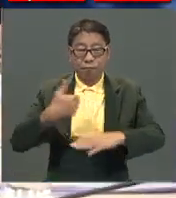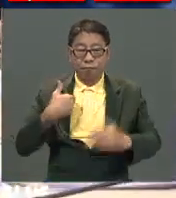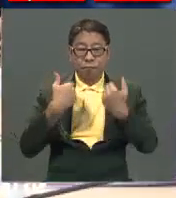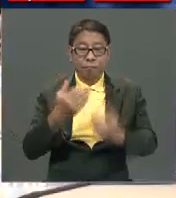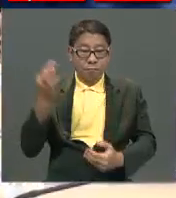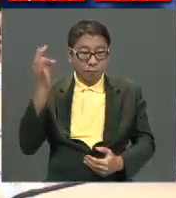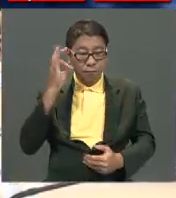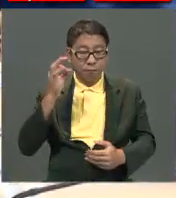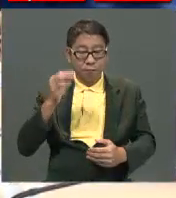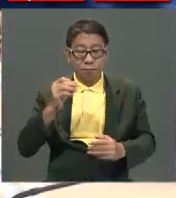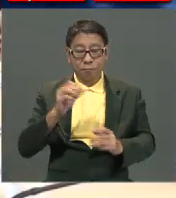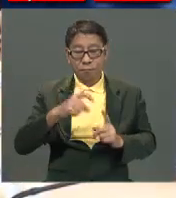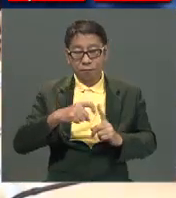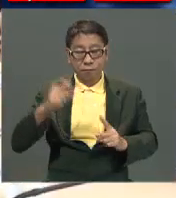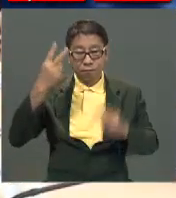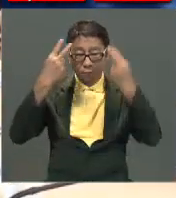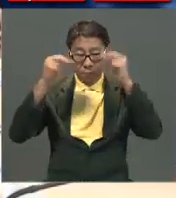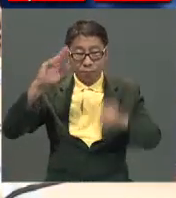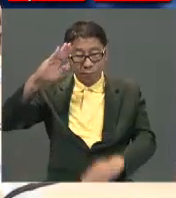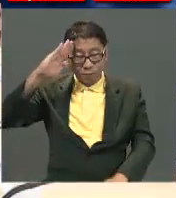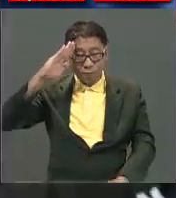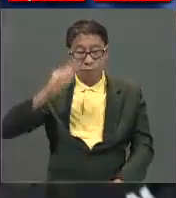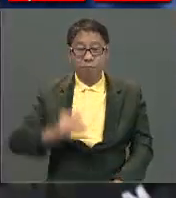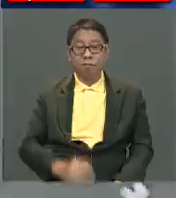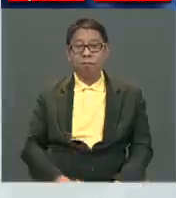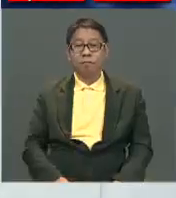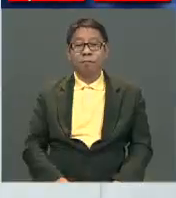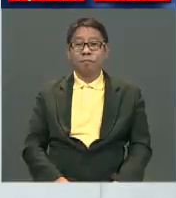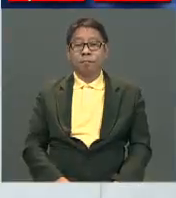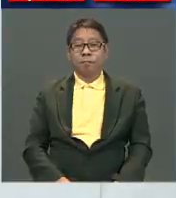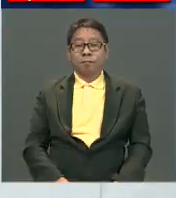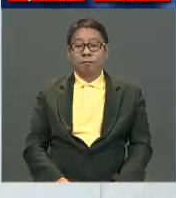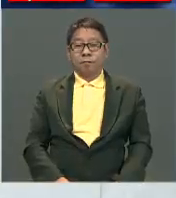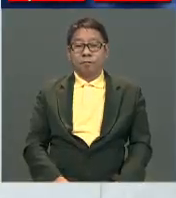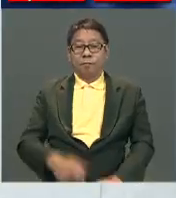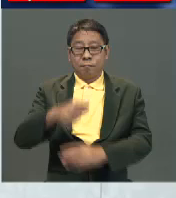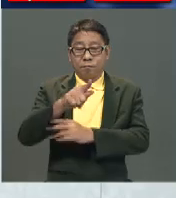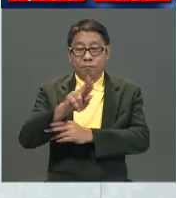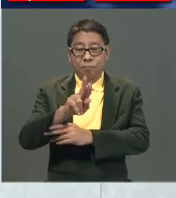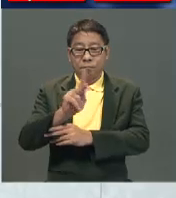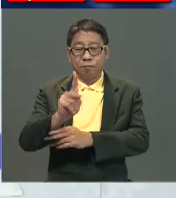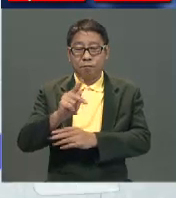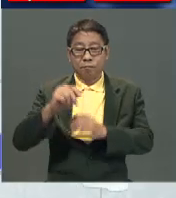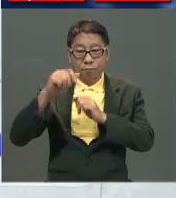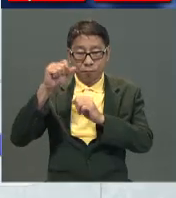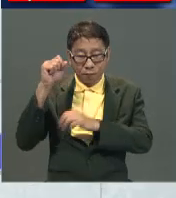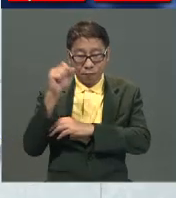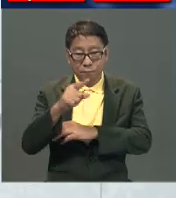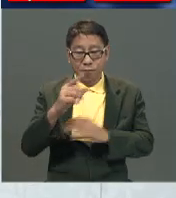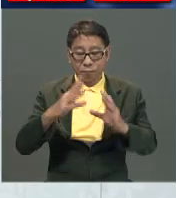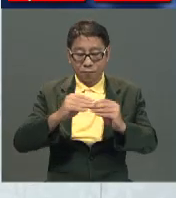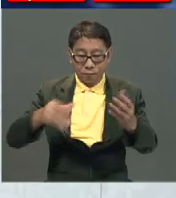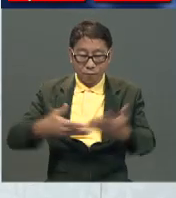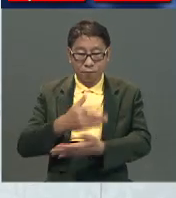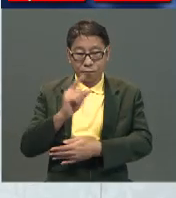ค่ะฟังคำยืนยันจากท่านนายกรัฐมนตรีกันค่ะ เรื่องพ.ร.ฉุกเฉินพรุ่งนี้จะมีการประชุมกันต่อไปอีกครั้งหนึ่งนะครับว่